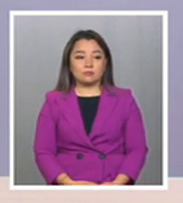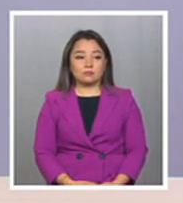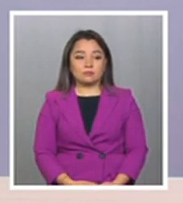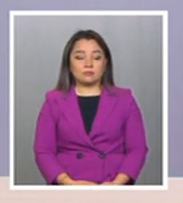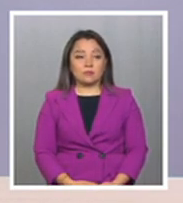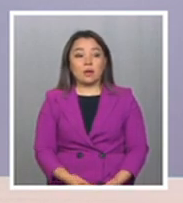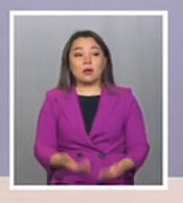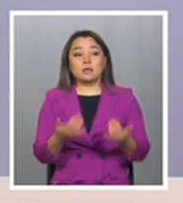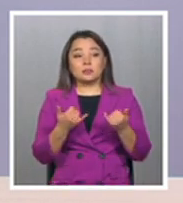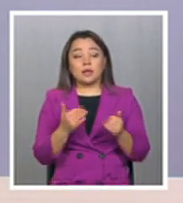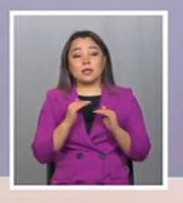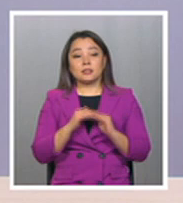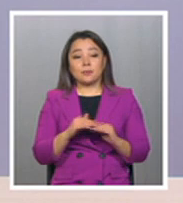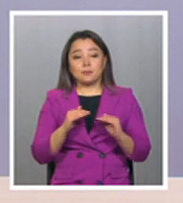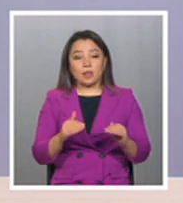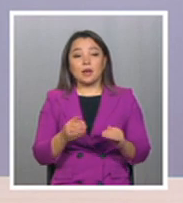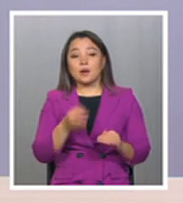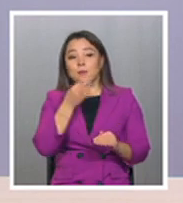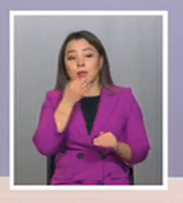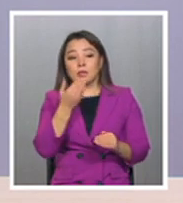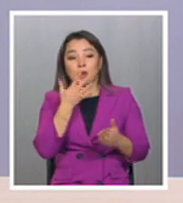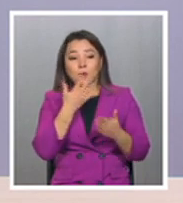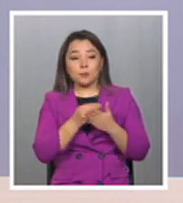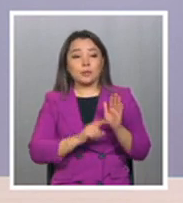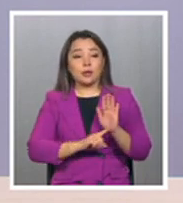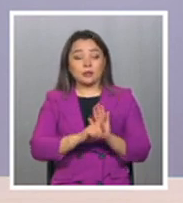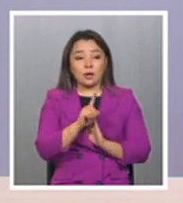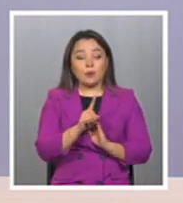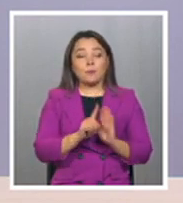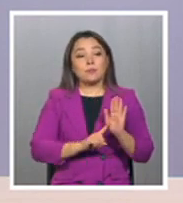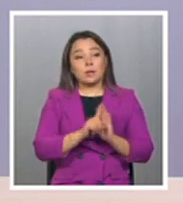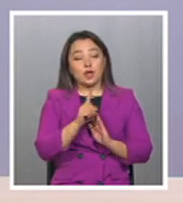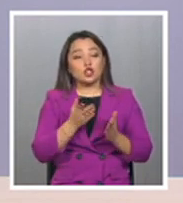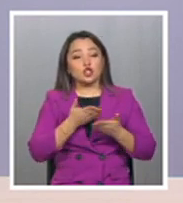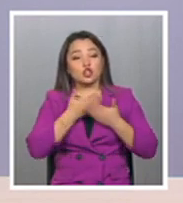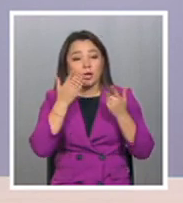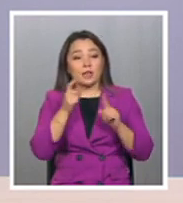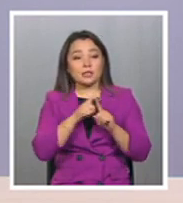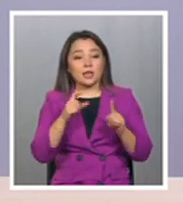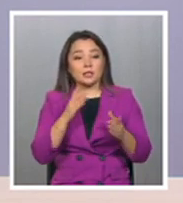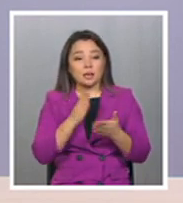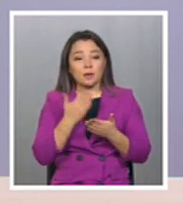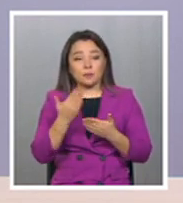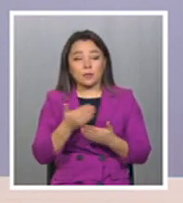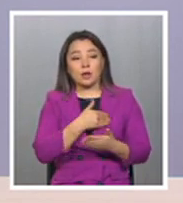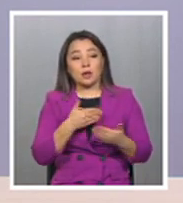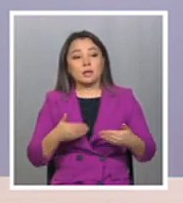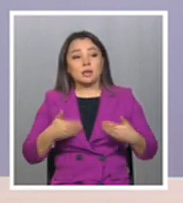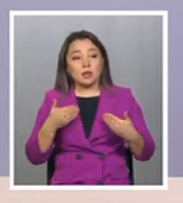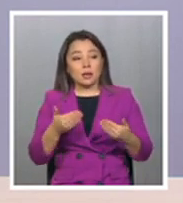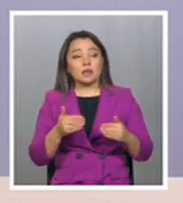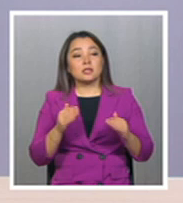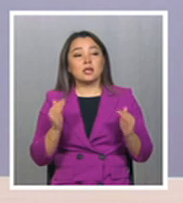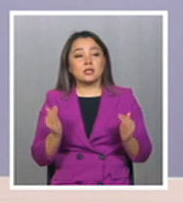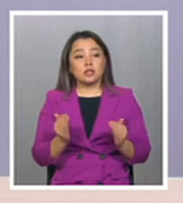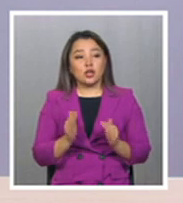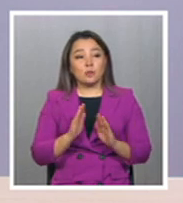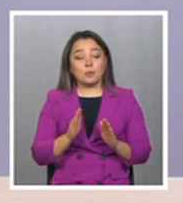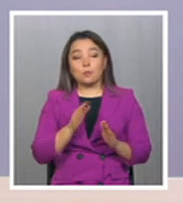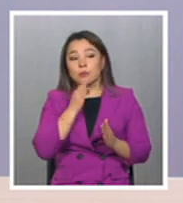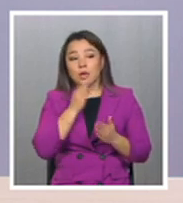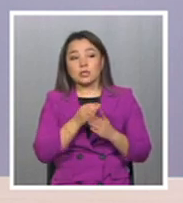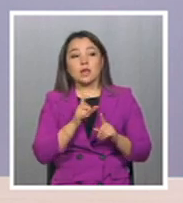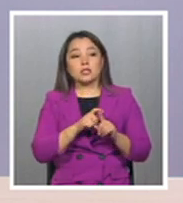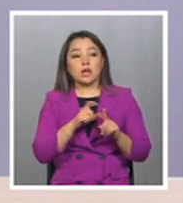А сейчас, ребята, прежде чем мы с вами перейдем к чтению текста, я предлагаю провести небольшую словарную